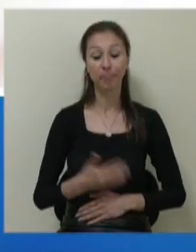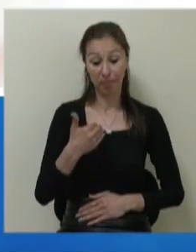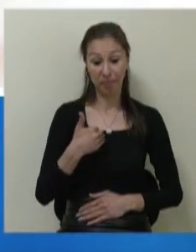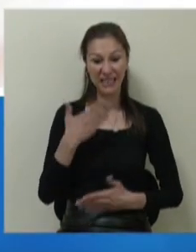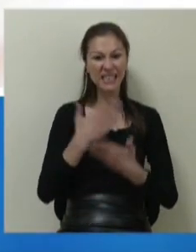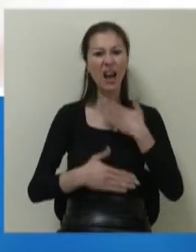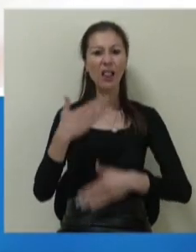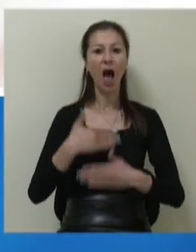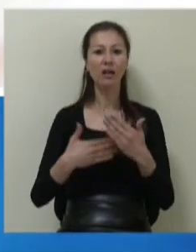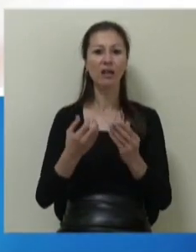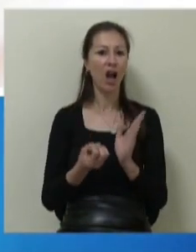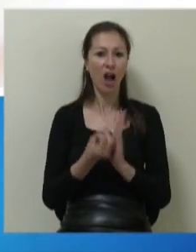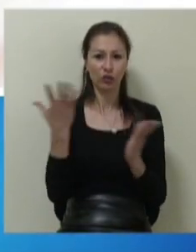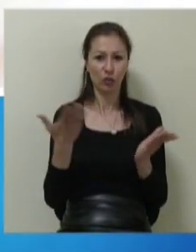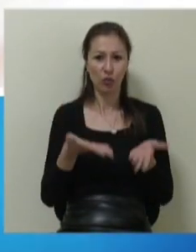Biz yaralar açıyoruz dünyada.